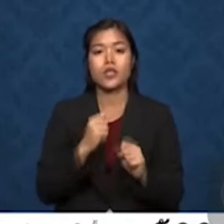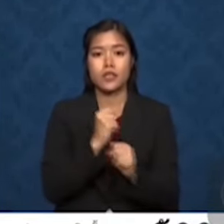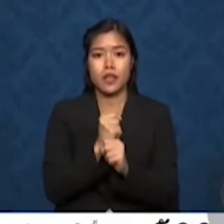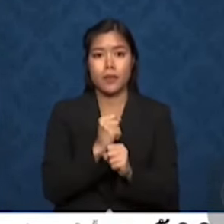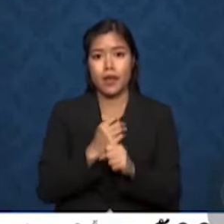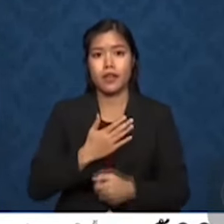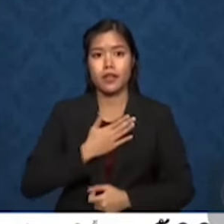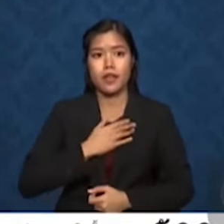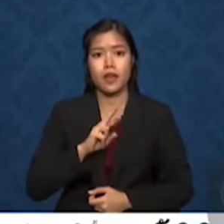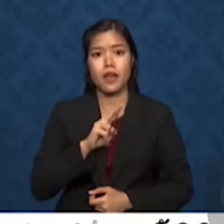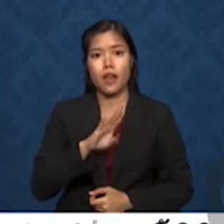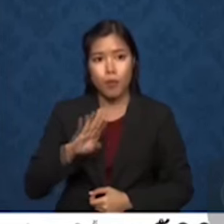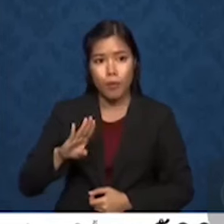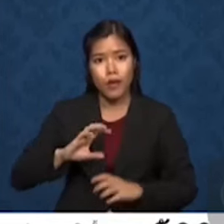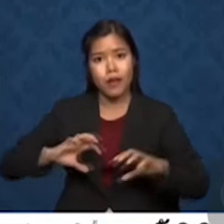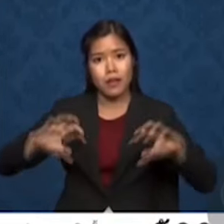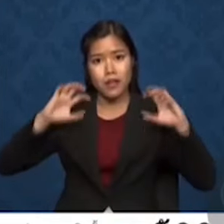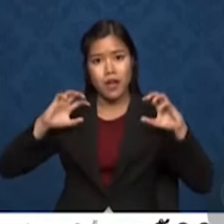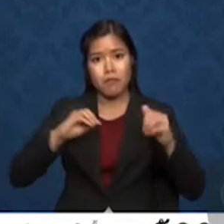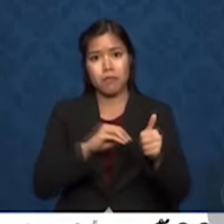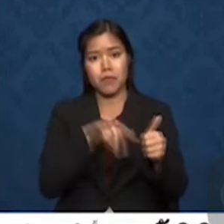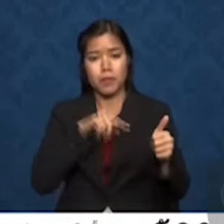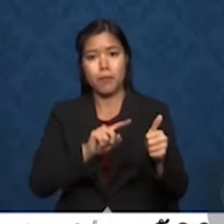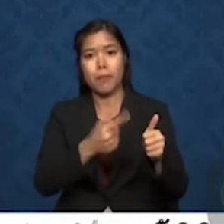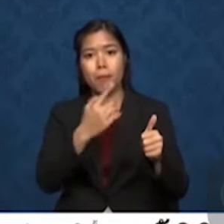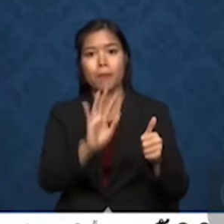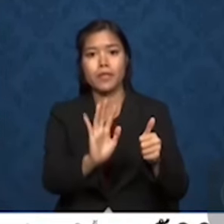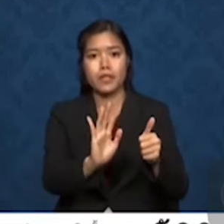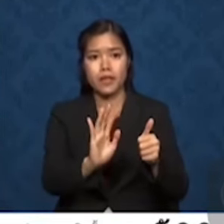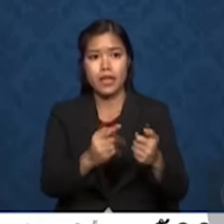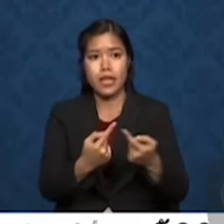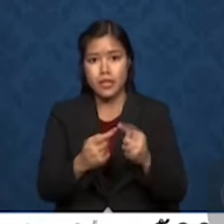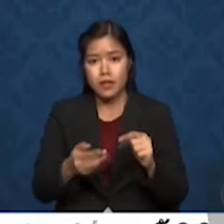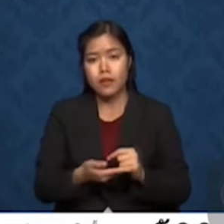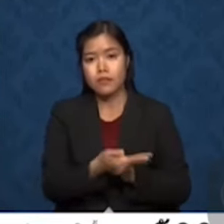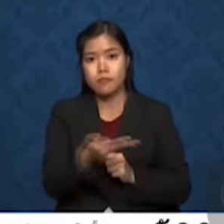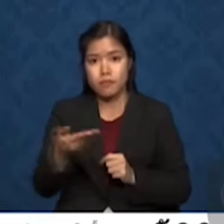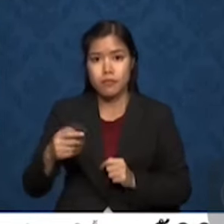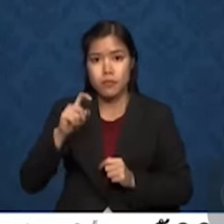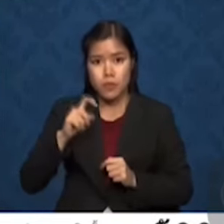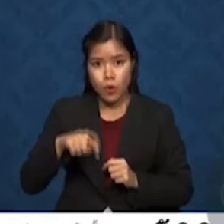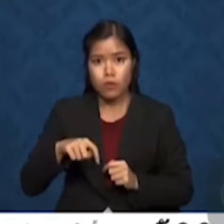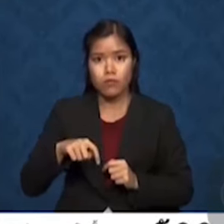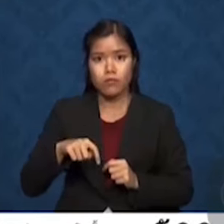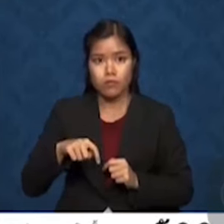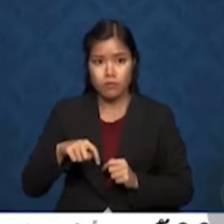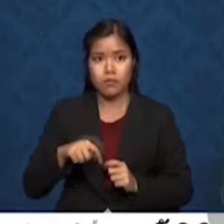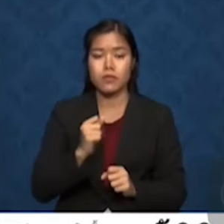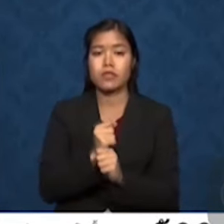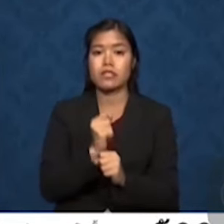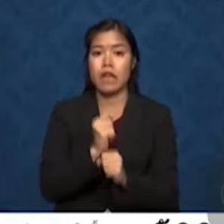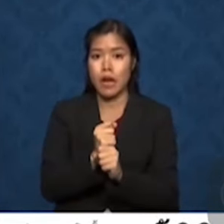ผมไม่ได้ใช้ระบบราชการนำเราในฐานะเป็นผู้กำกับนโยบายต้องนำข้า